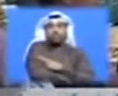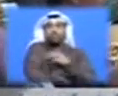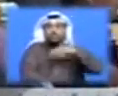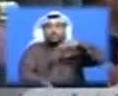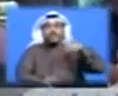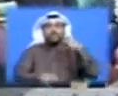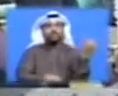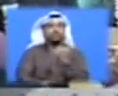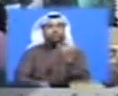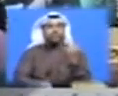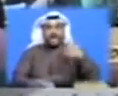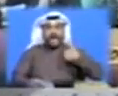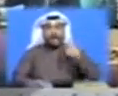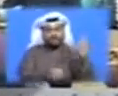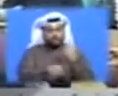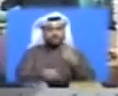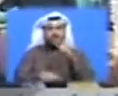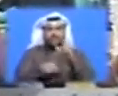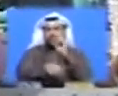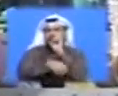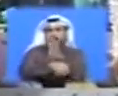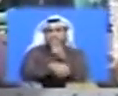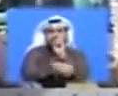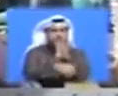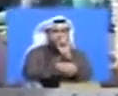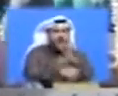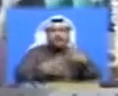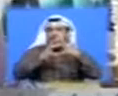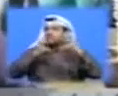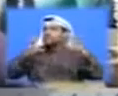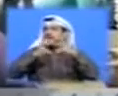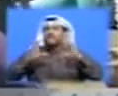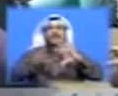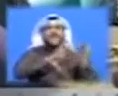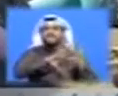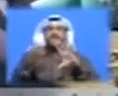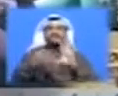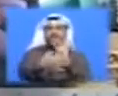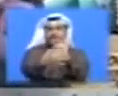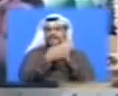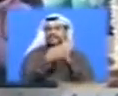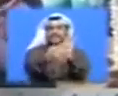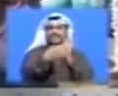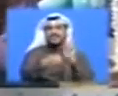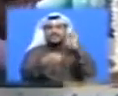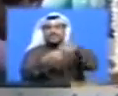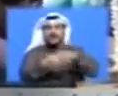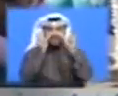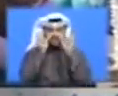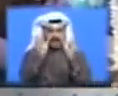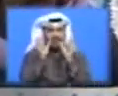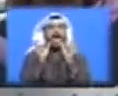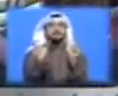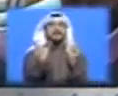مهم ودورنا أن نشرح أهمية هذه الاتفاقية الأمنية، ودورنا أن نؤكد